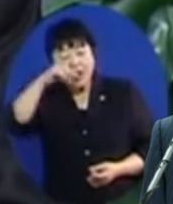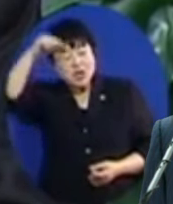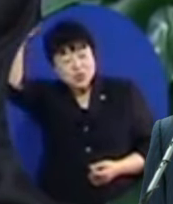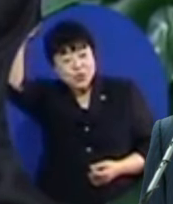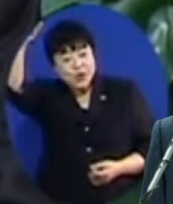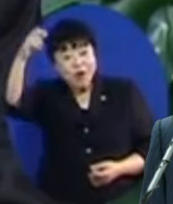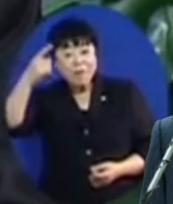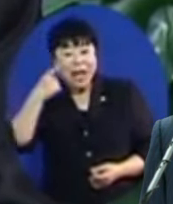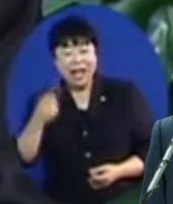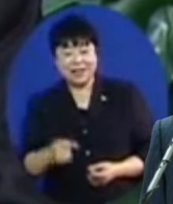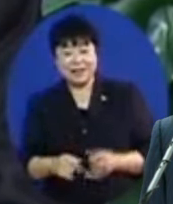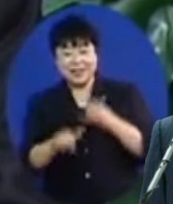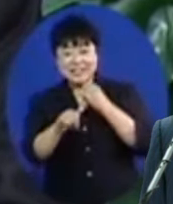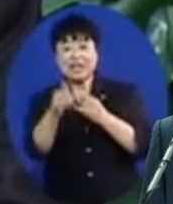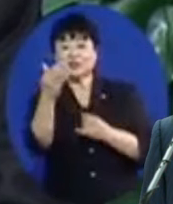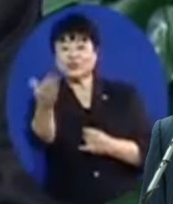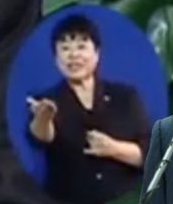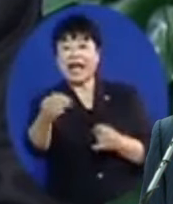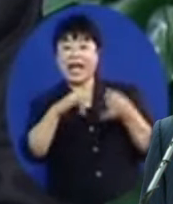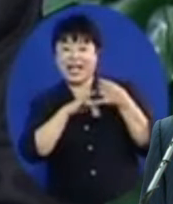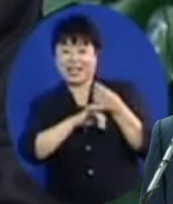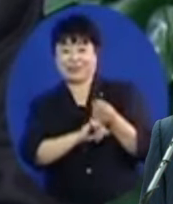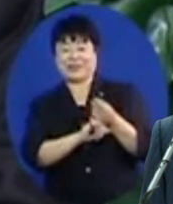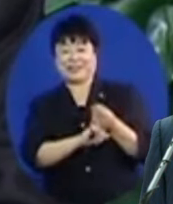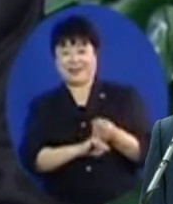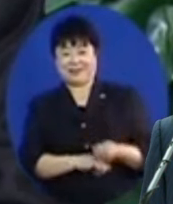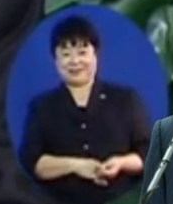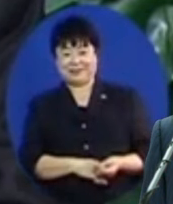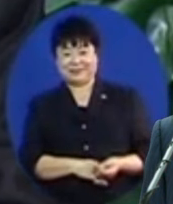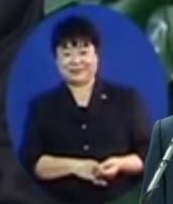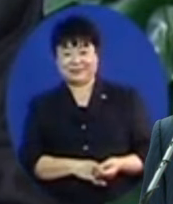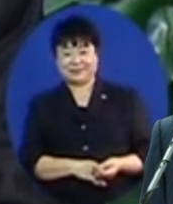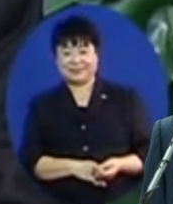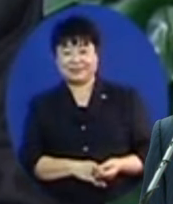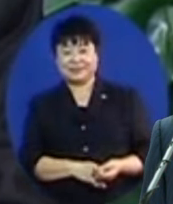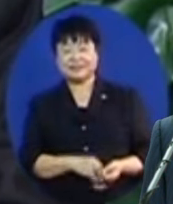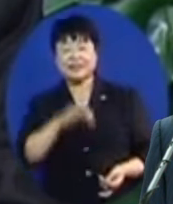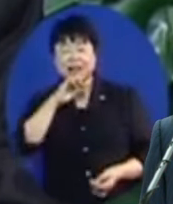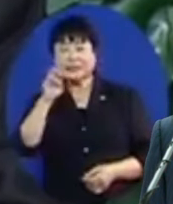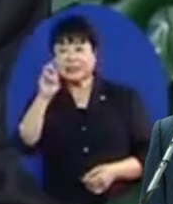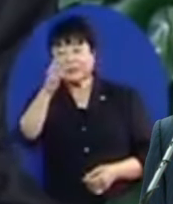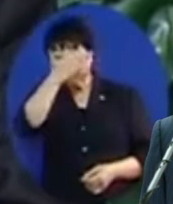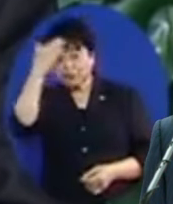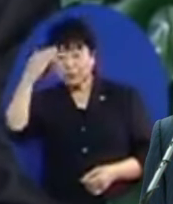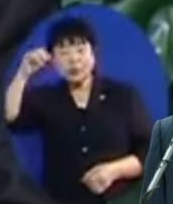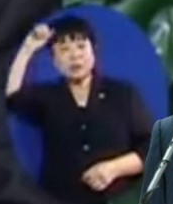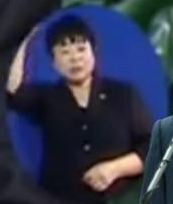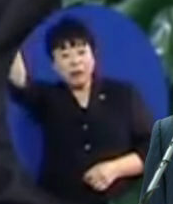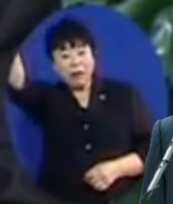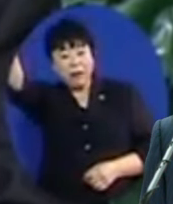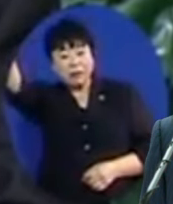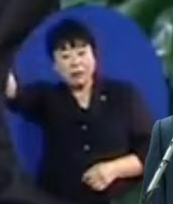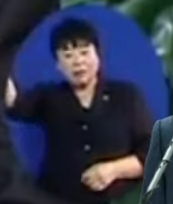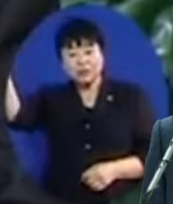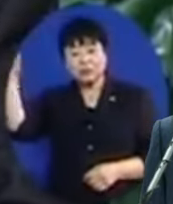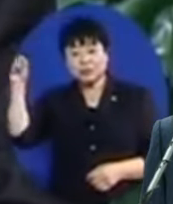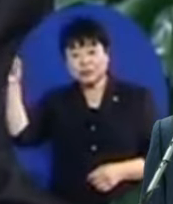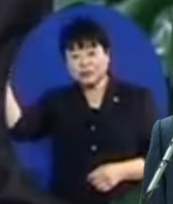손들어 보십시오. 내가 상을 주겠다고. 그러니까 한 30대 젊은이가 손을 탁 들고서 일어나죠.